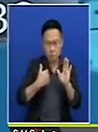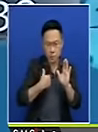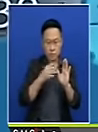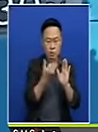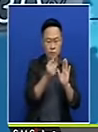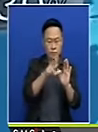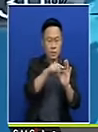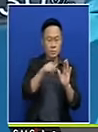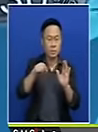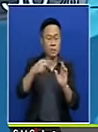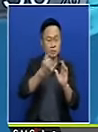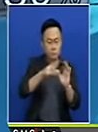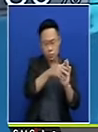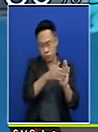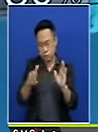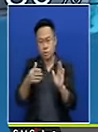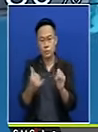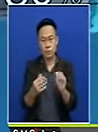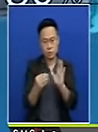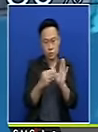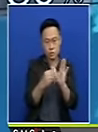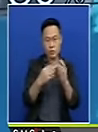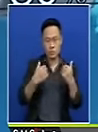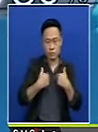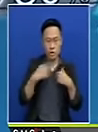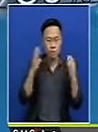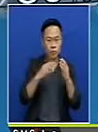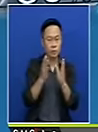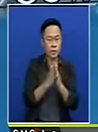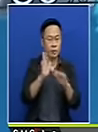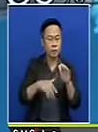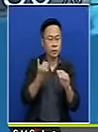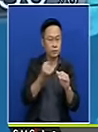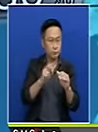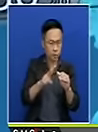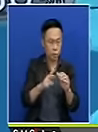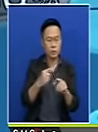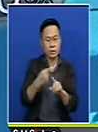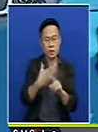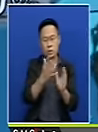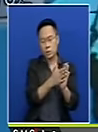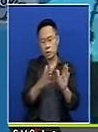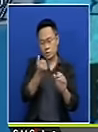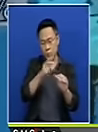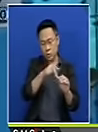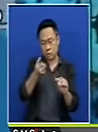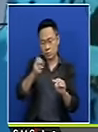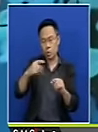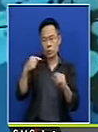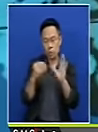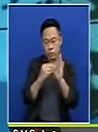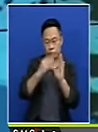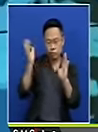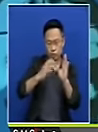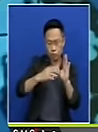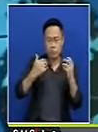งแต่13พฤษภาคมนะครับรวมถึงกรุงเทพมหานครจะเริ่มต้นเร็วนะครับในช่วงของ12ไปจนถึงช่วง16พฤษภาคมครับเพราะฉะ